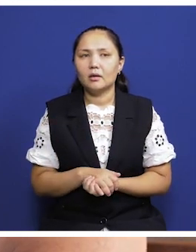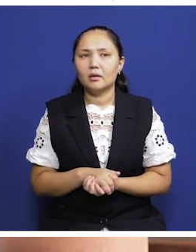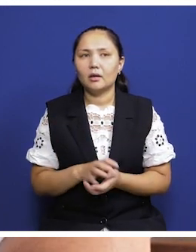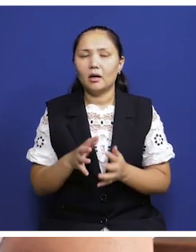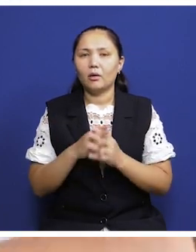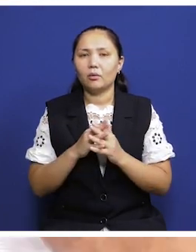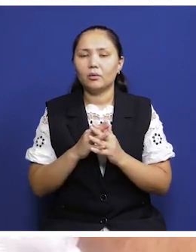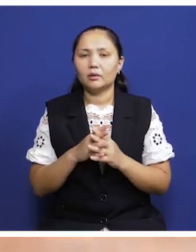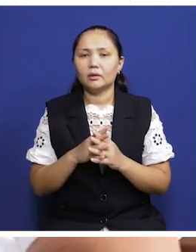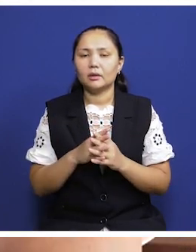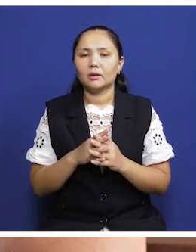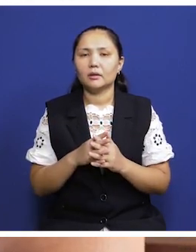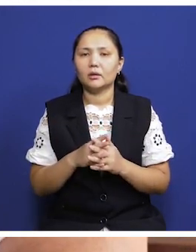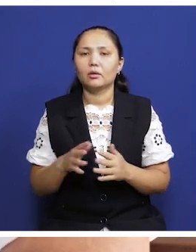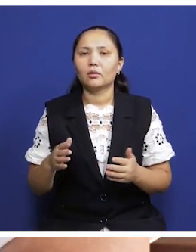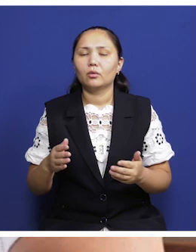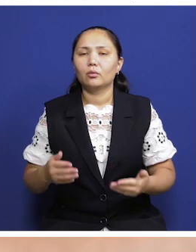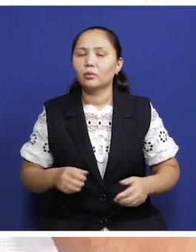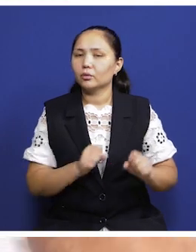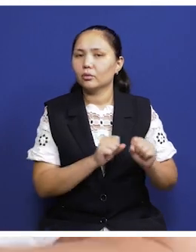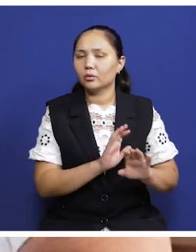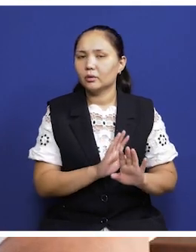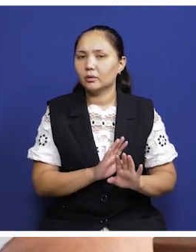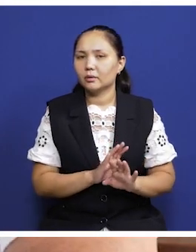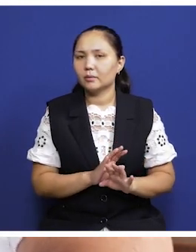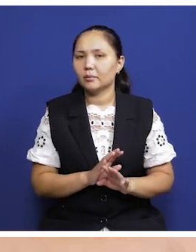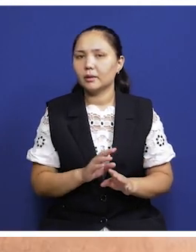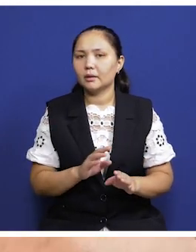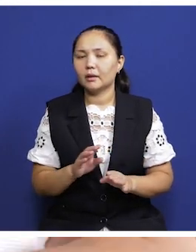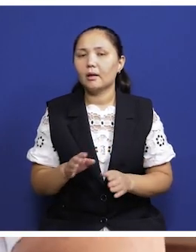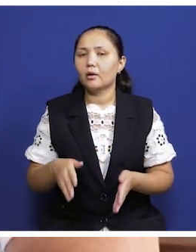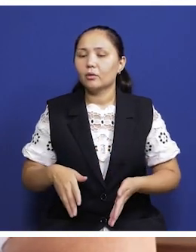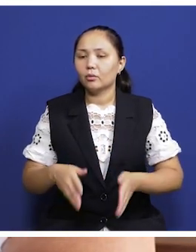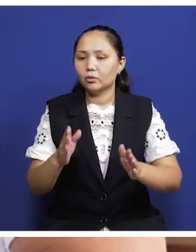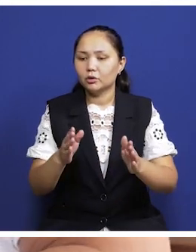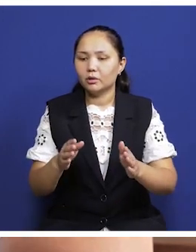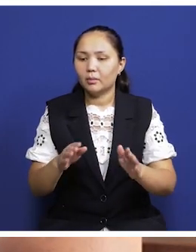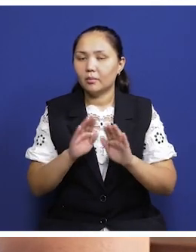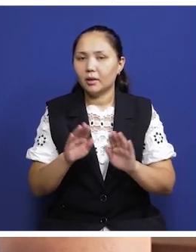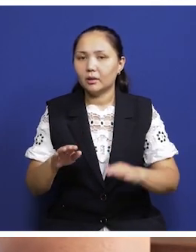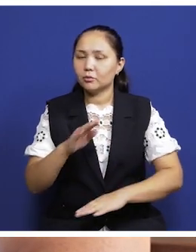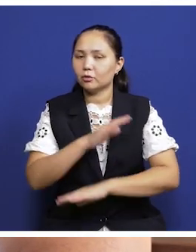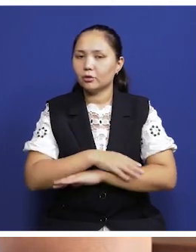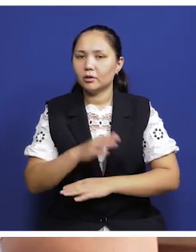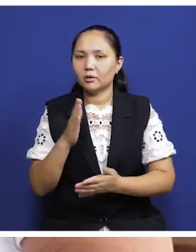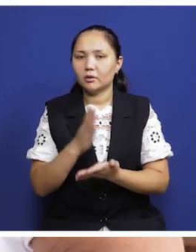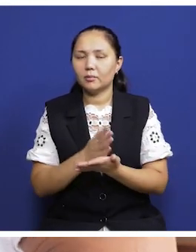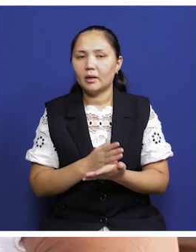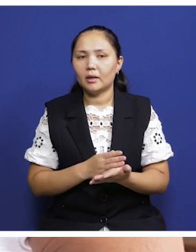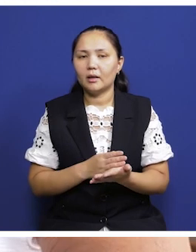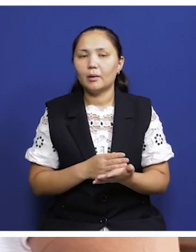ауыл тынысы тоқтамайды, мектепте оқушыларымыз барады, көше қозғалысы бар, ертең алдымызда қыста қараң ерте түседі. Сондықтан